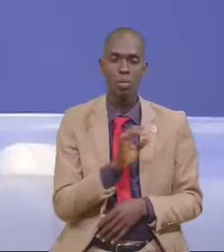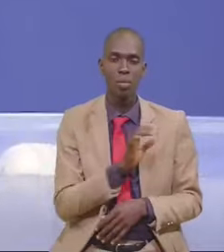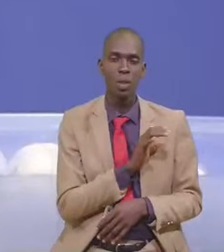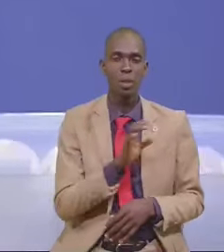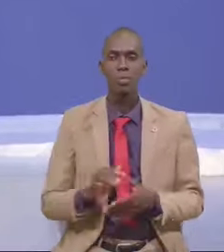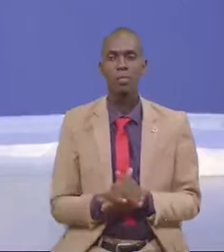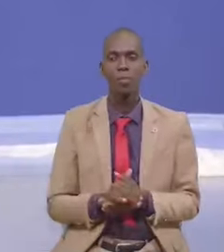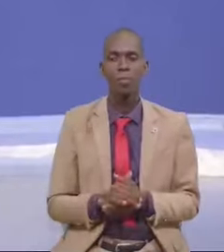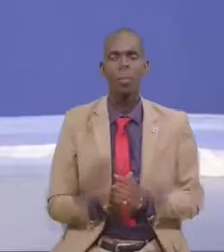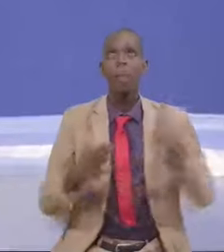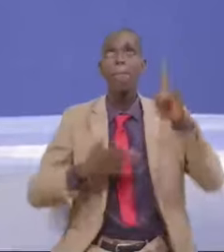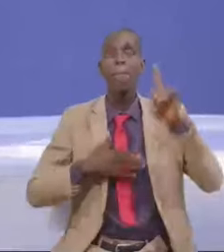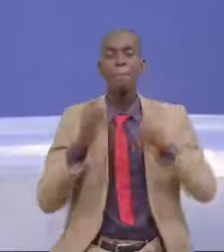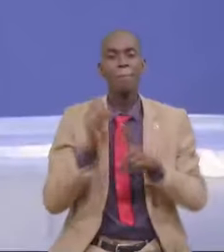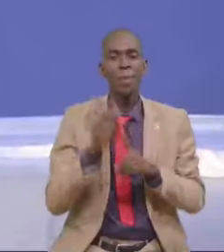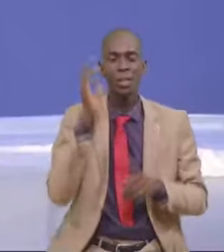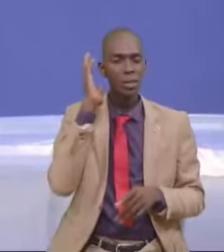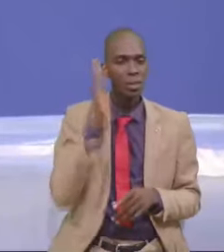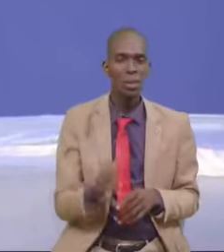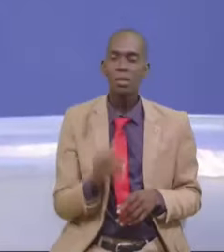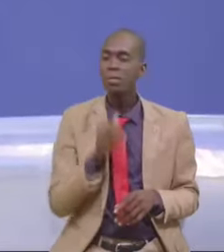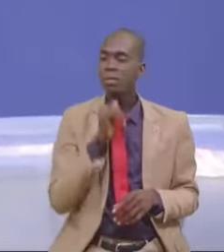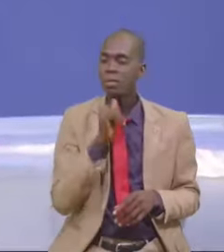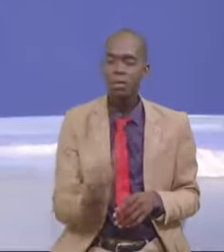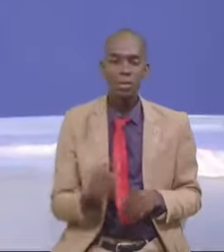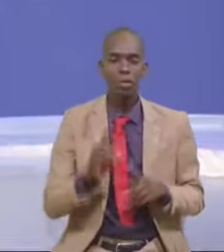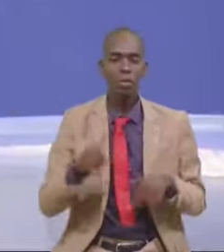mes paroles ne passeront point.